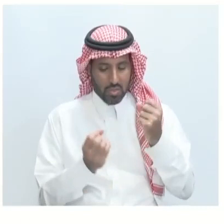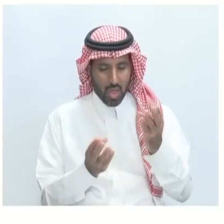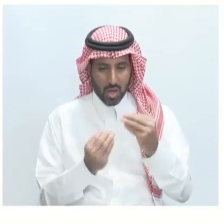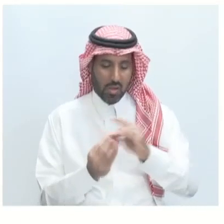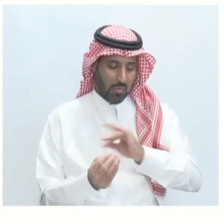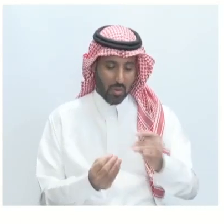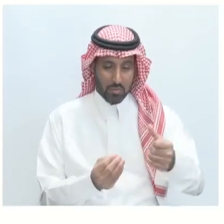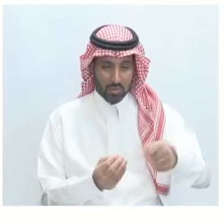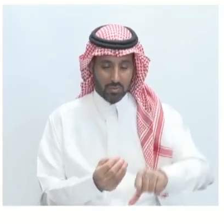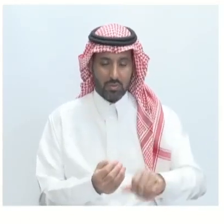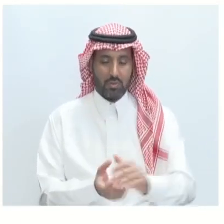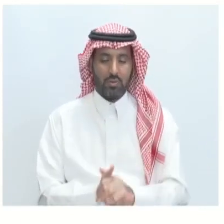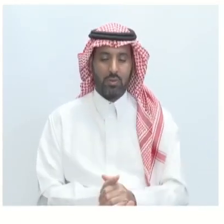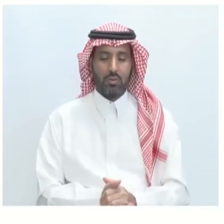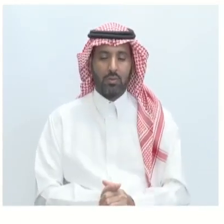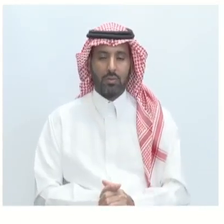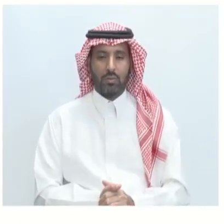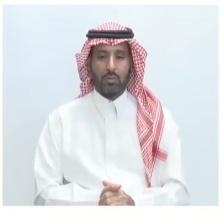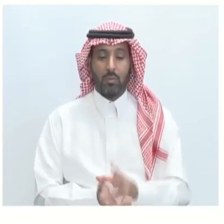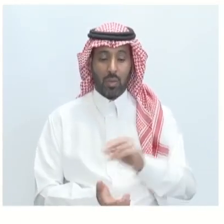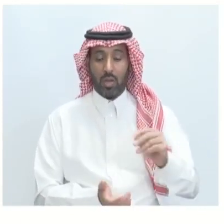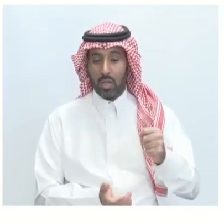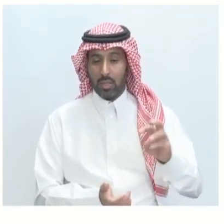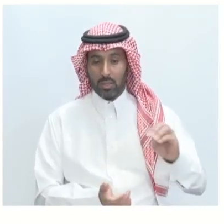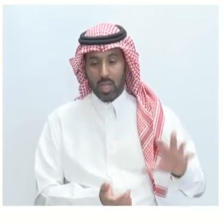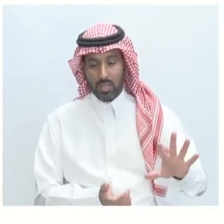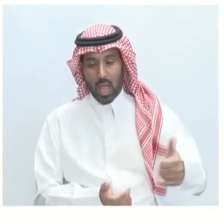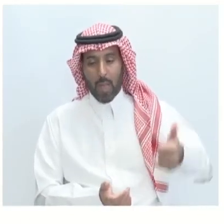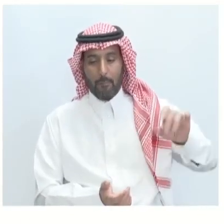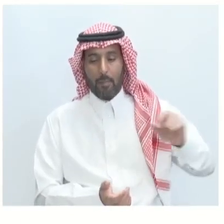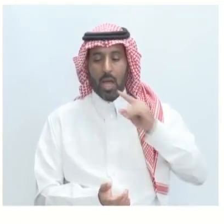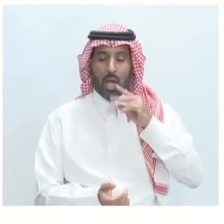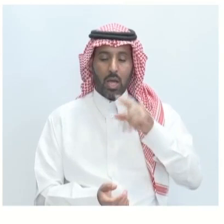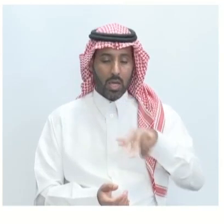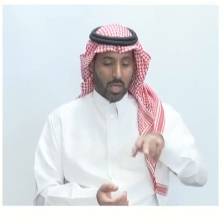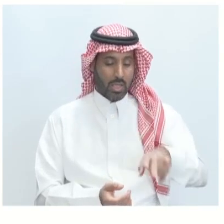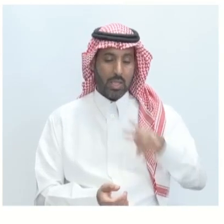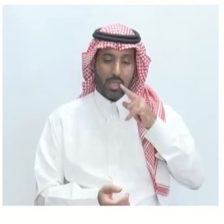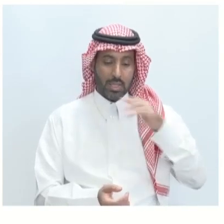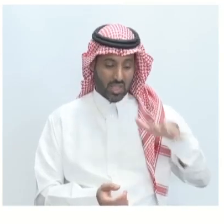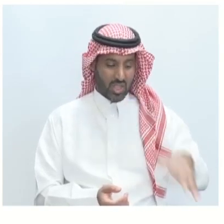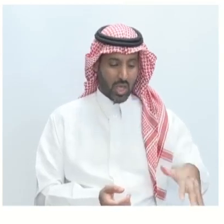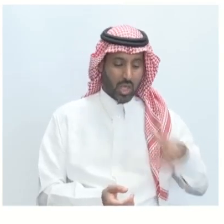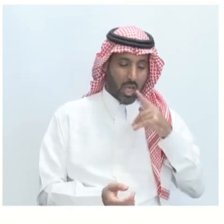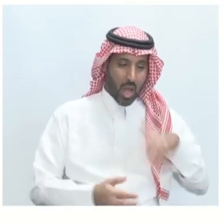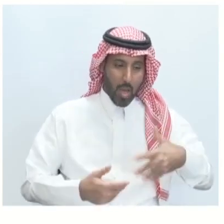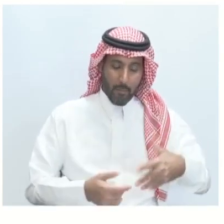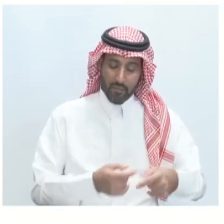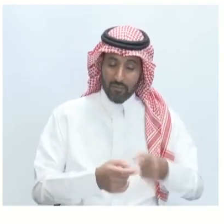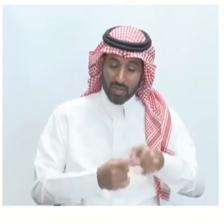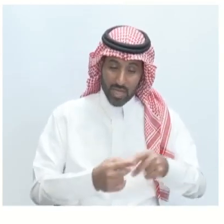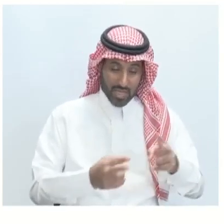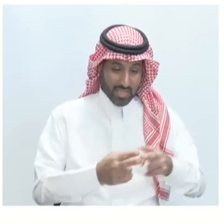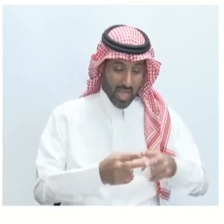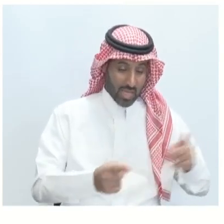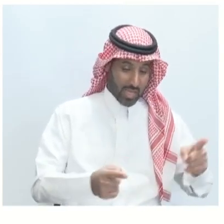اطلاقا مثال اخر مثال هشام واخيه الصغير عندما كان يلعب بالاسلاك الكهربائيه من